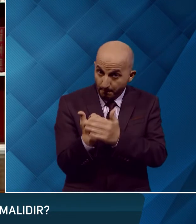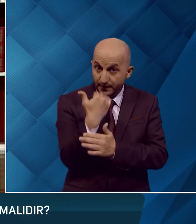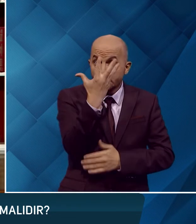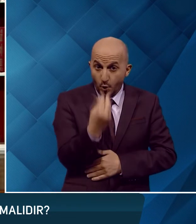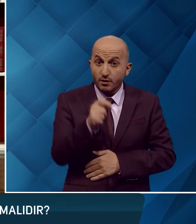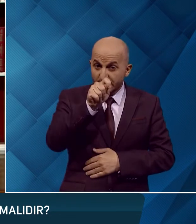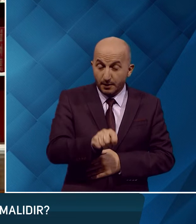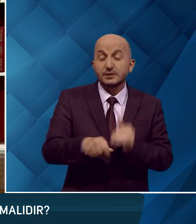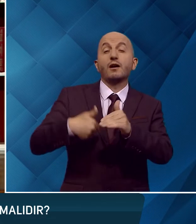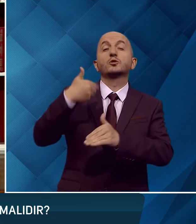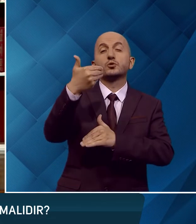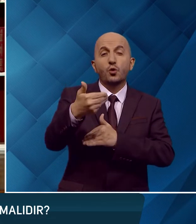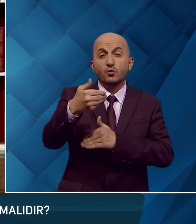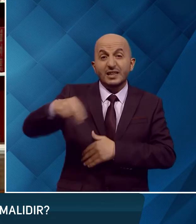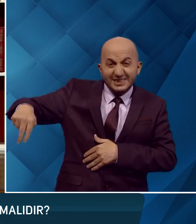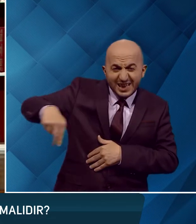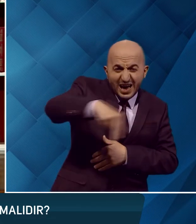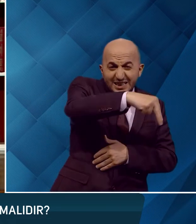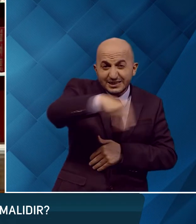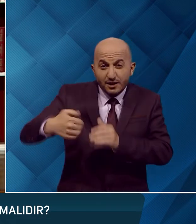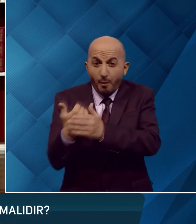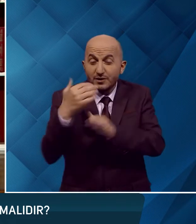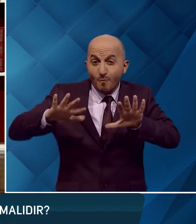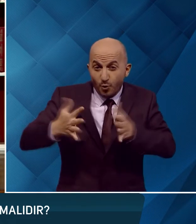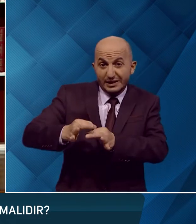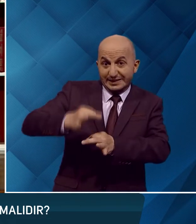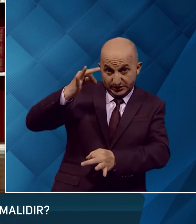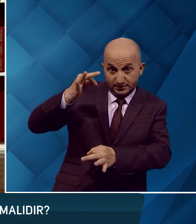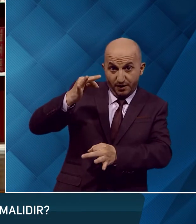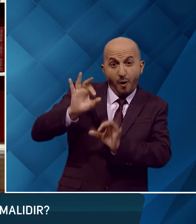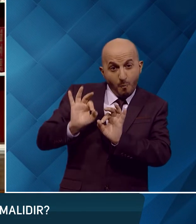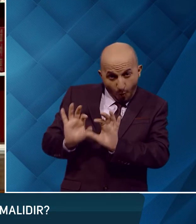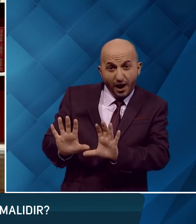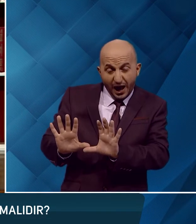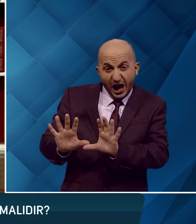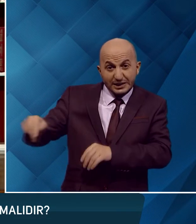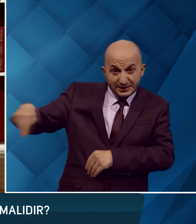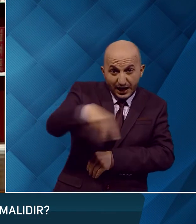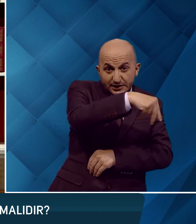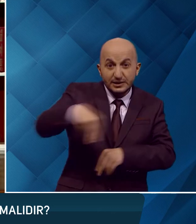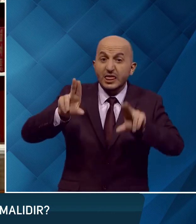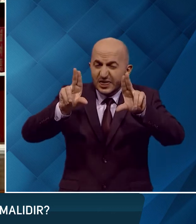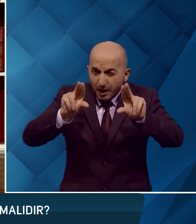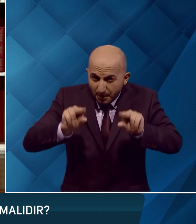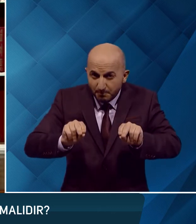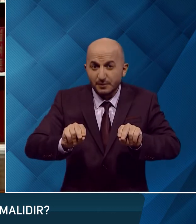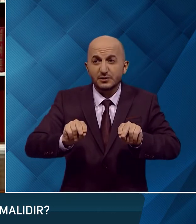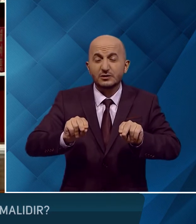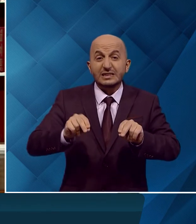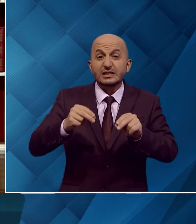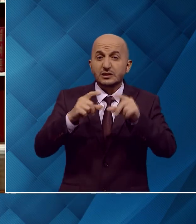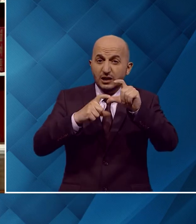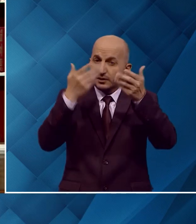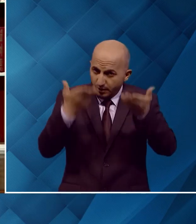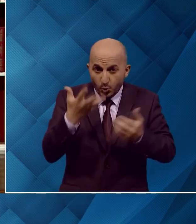abdesti olarak yaptıktan sonra sayı esnasında abdesti bozulan kişinin, bu haliyle sayini tamamlaması durumunda